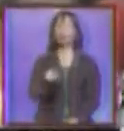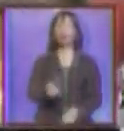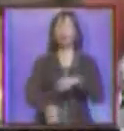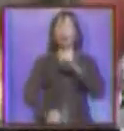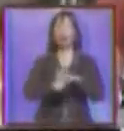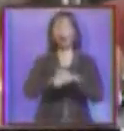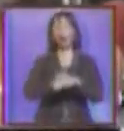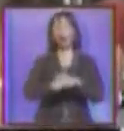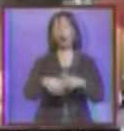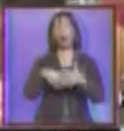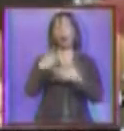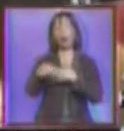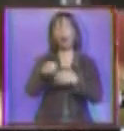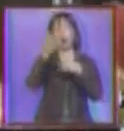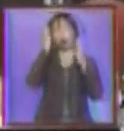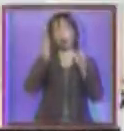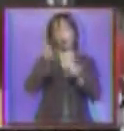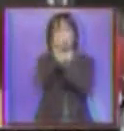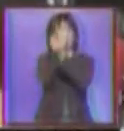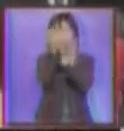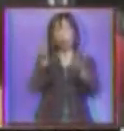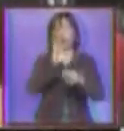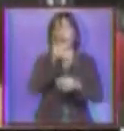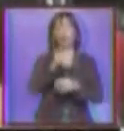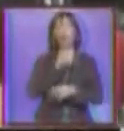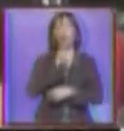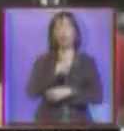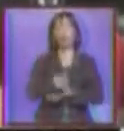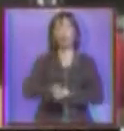naglabas ng decision at sigur sa atin at hindi pa namin